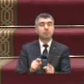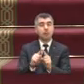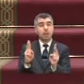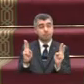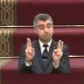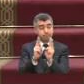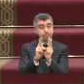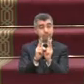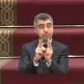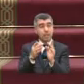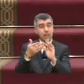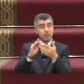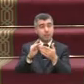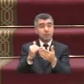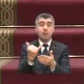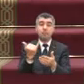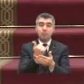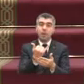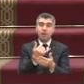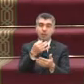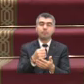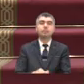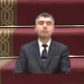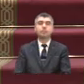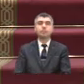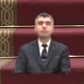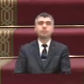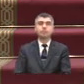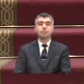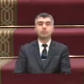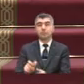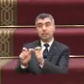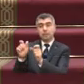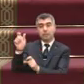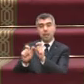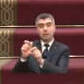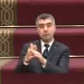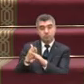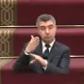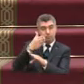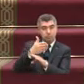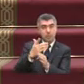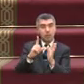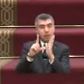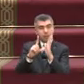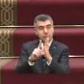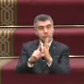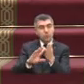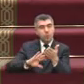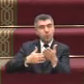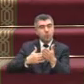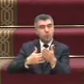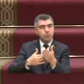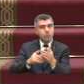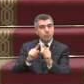هو مهم ومهم جدا السيد الوزير، حتى يمكن المواطنين من الولوج إلى حقوقهم وكذلك من الولوج إلى